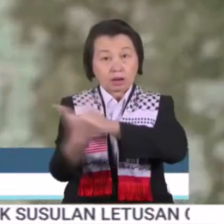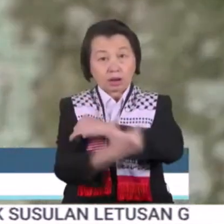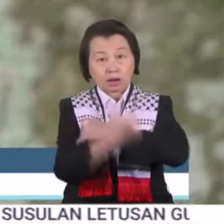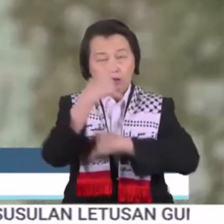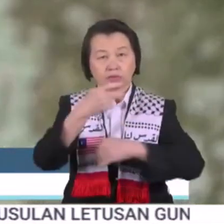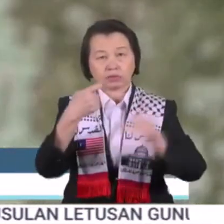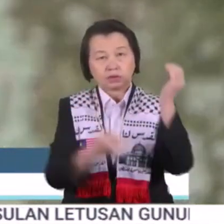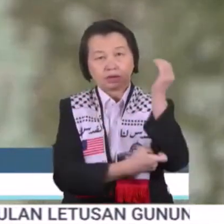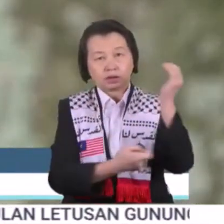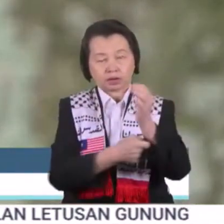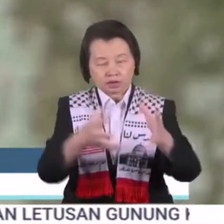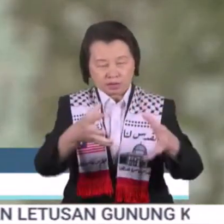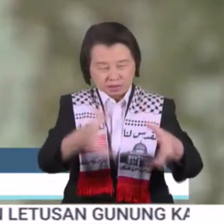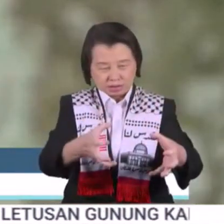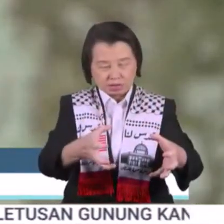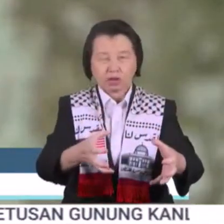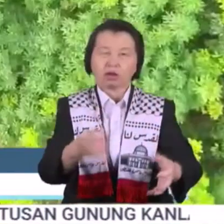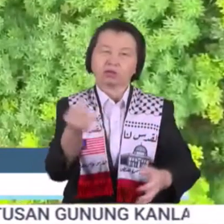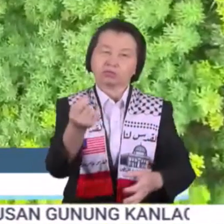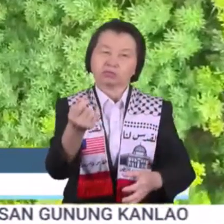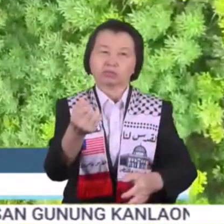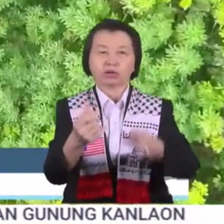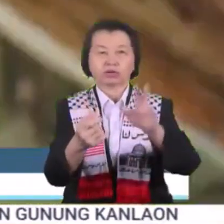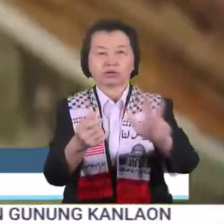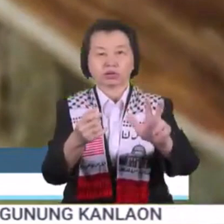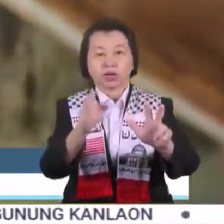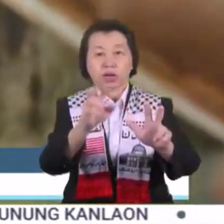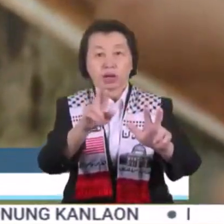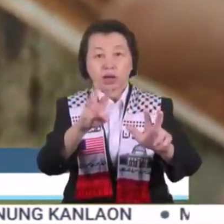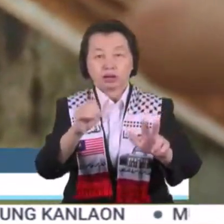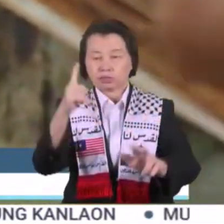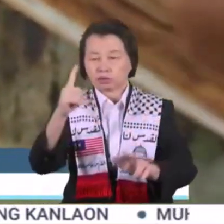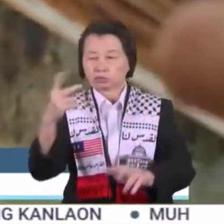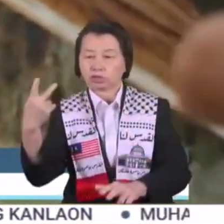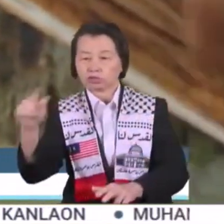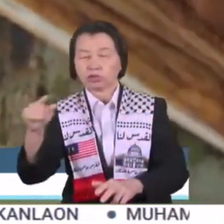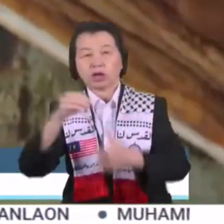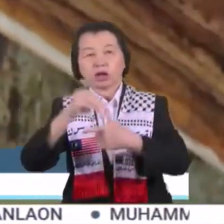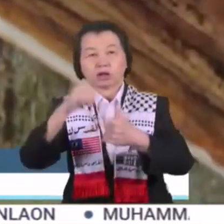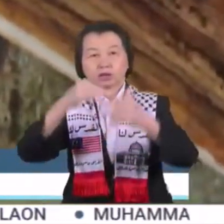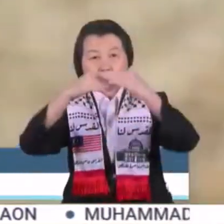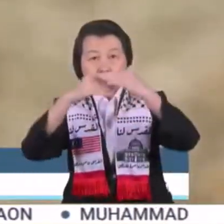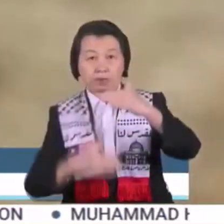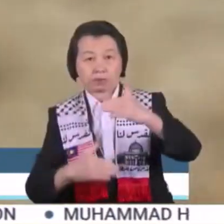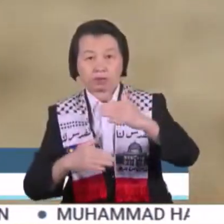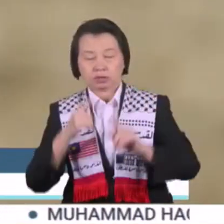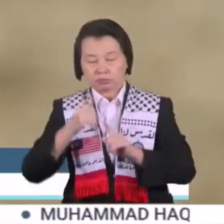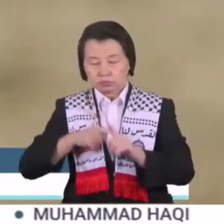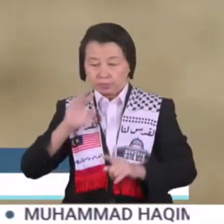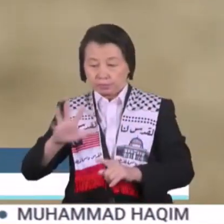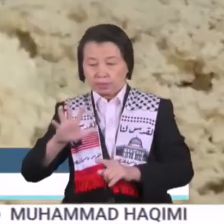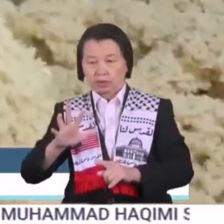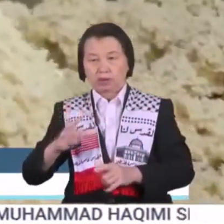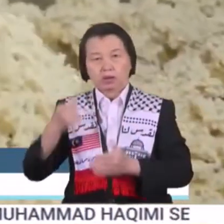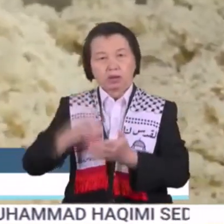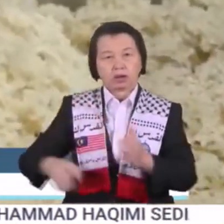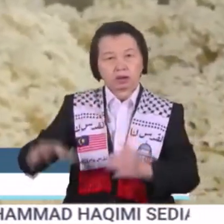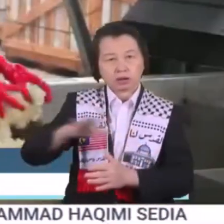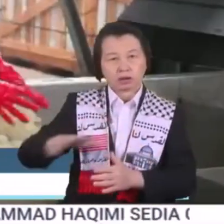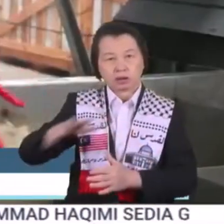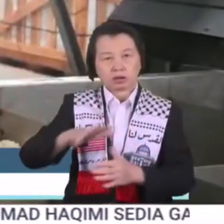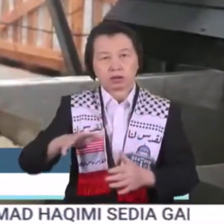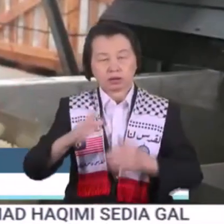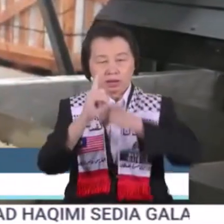bagi getah skrap adalah pada RM3 sekilogram atau ke bawah. Pada Mei lepas, harga purata